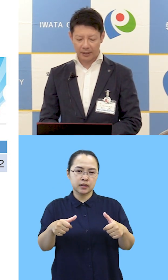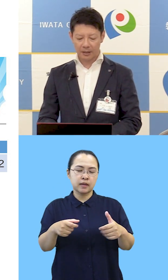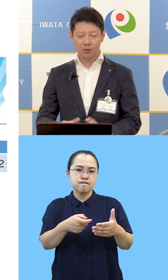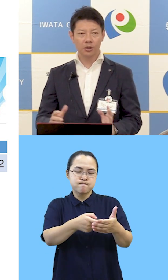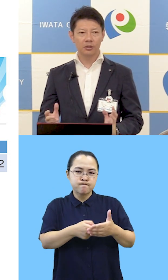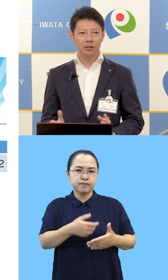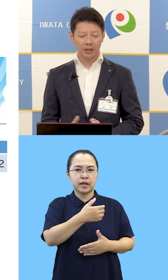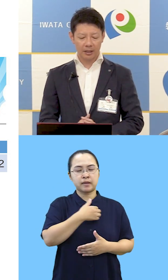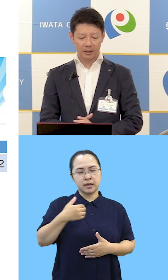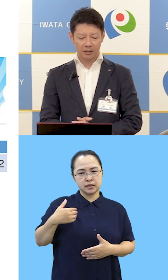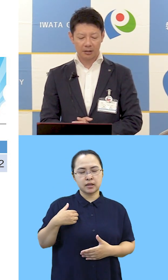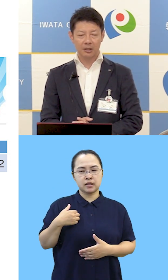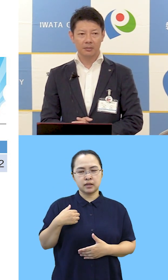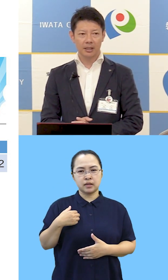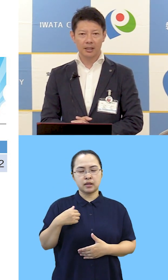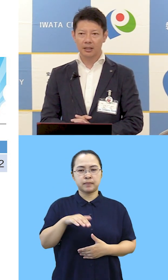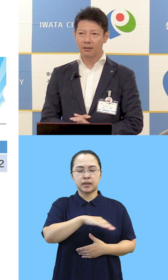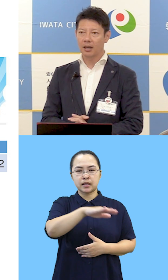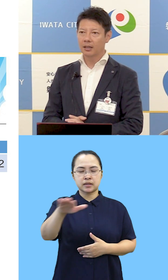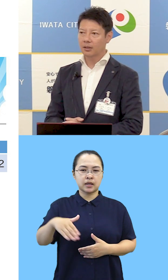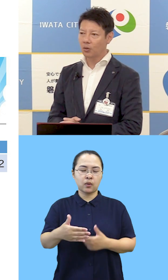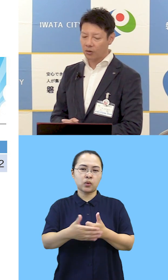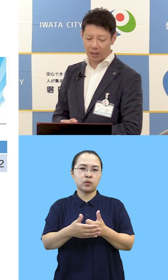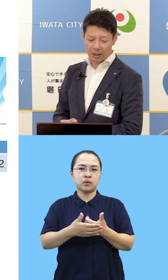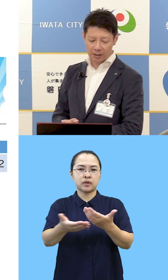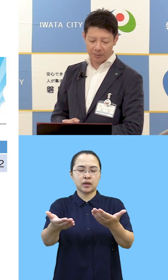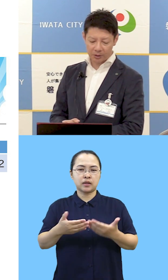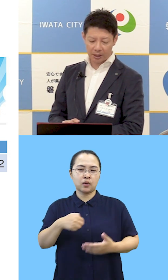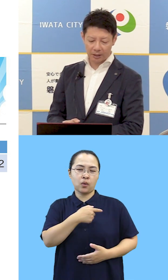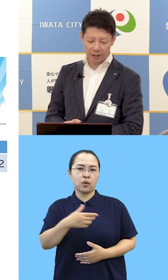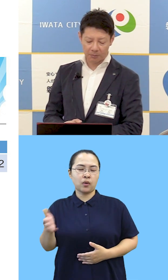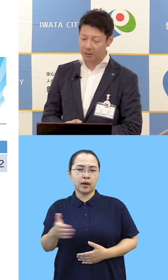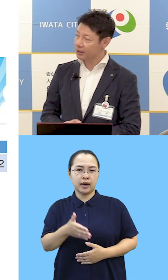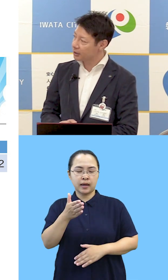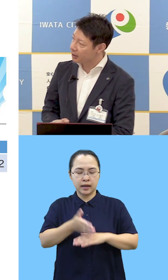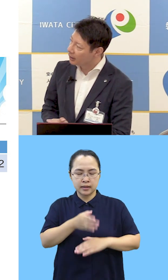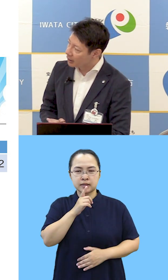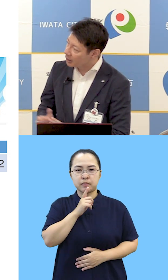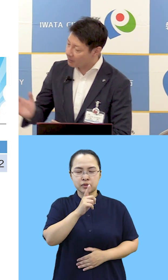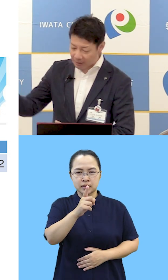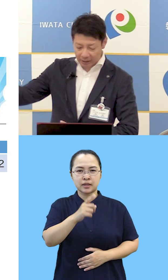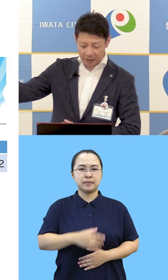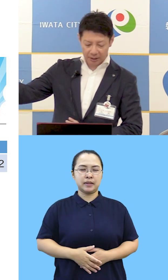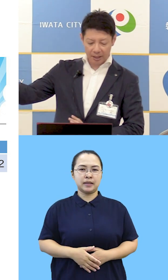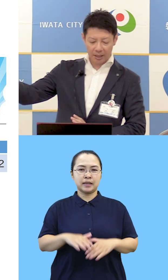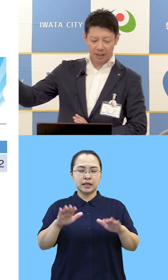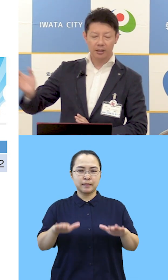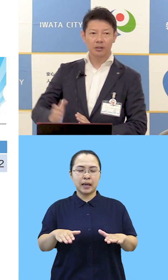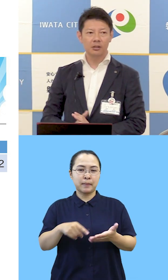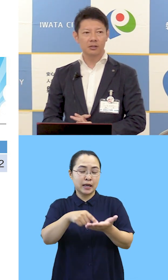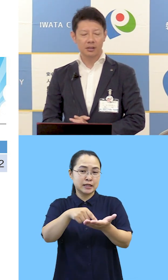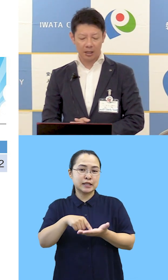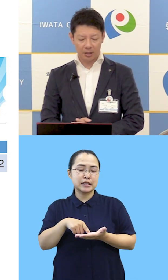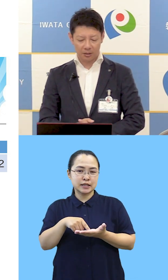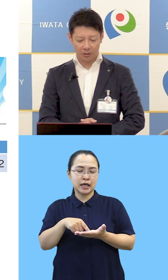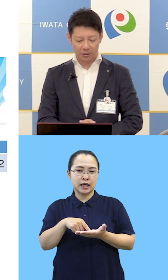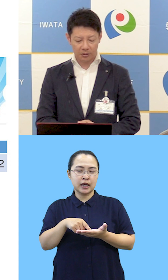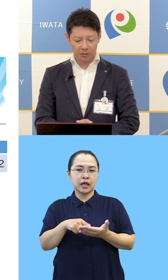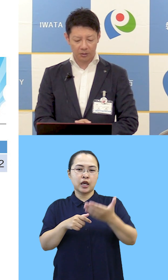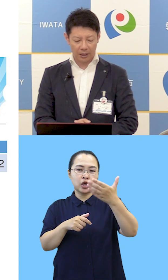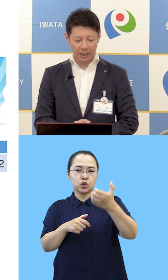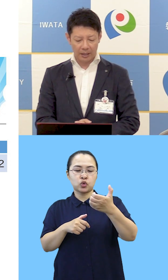。ご協力いただいている市民の皆さんには心から感謝申し上げたいと思いますし、今まだ申請が93